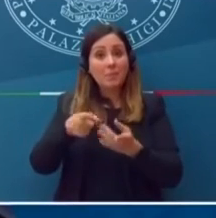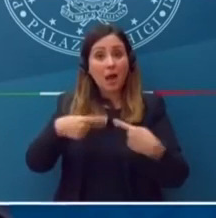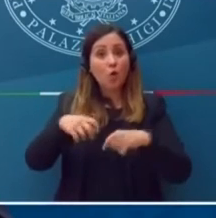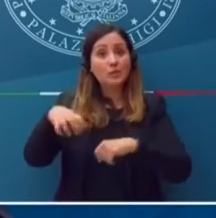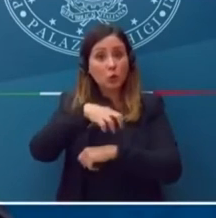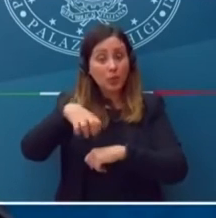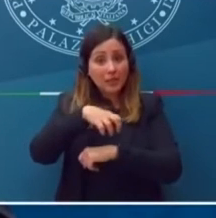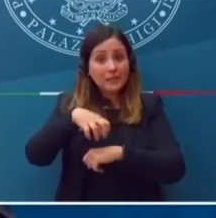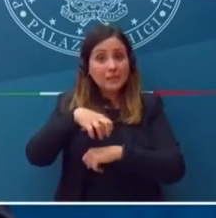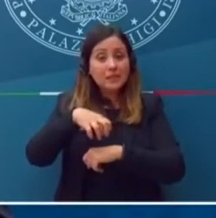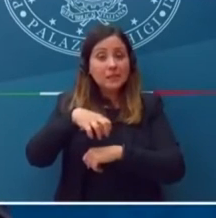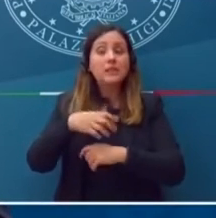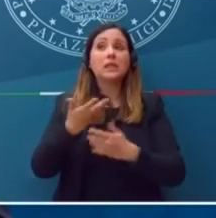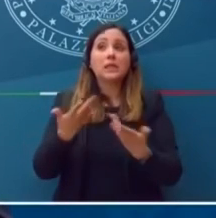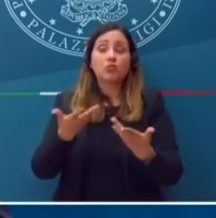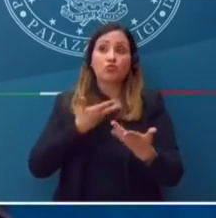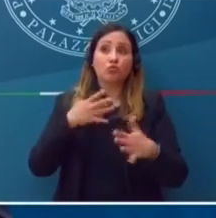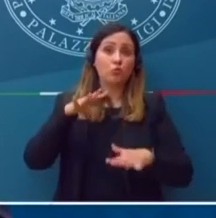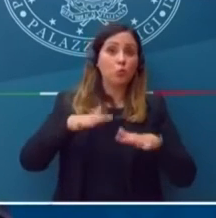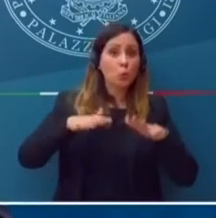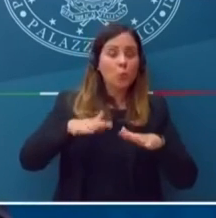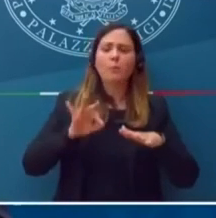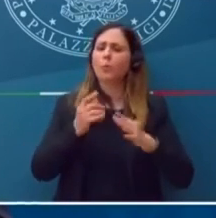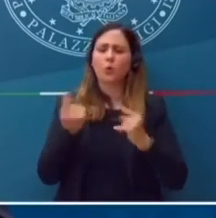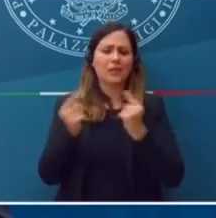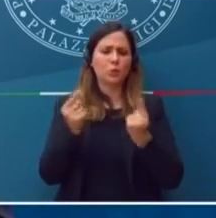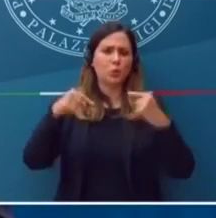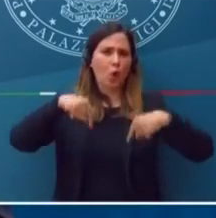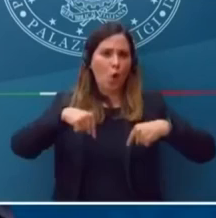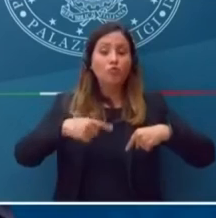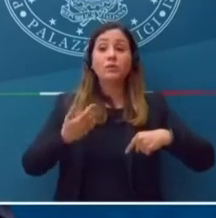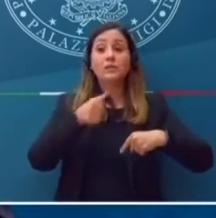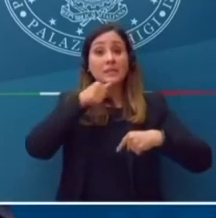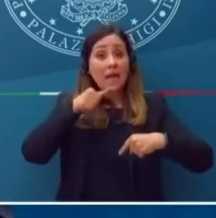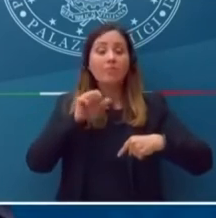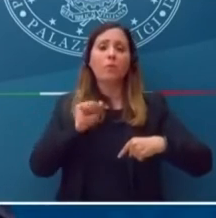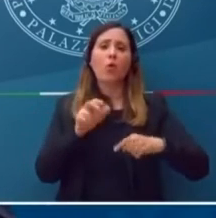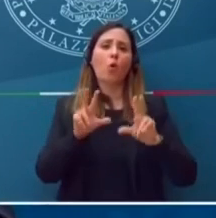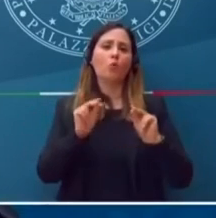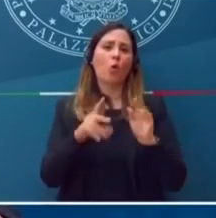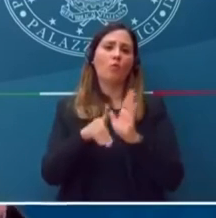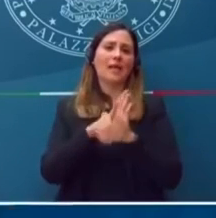sulla... Ne abbiamo discusso oggi, se necessario facciamo un altro decreto legge.